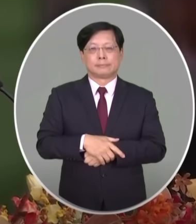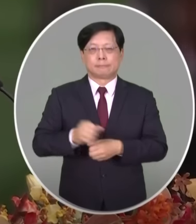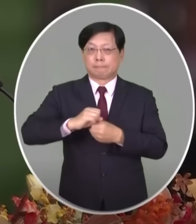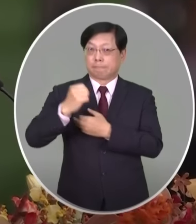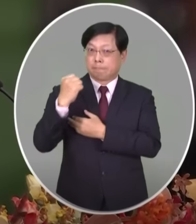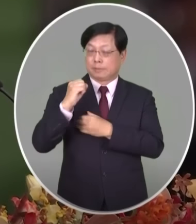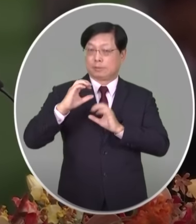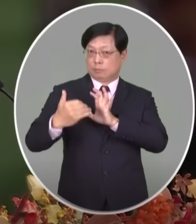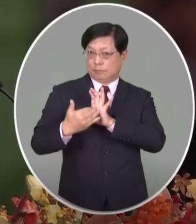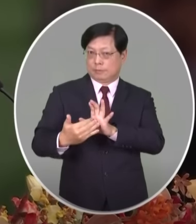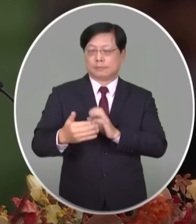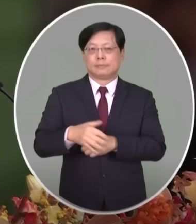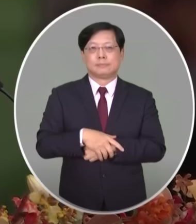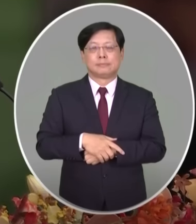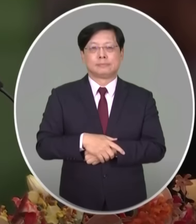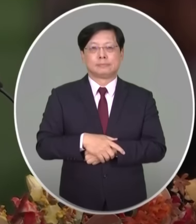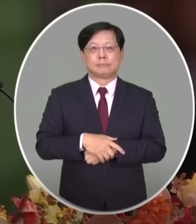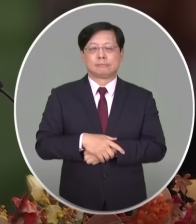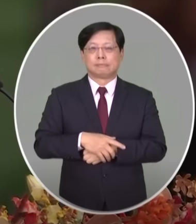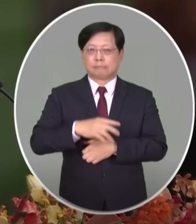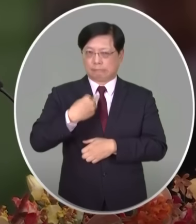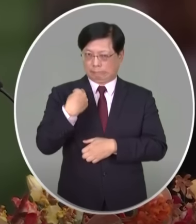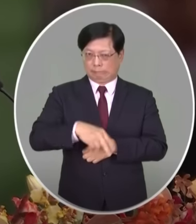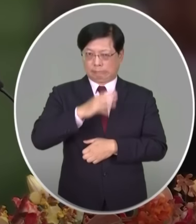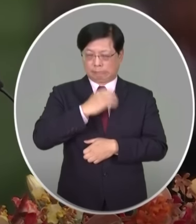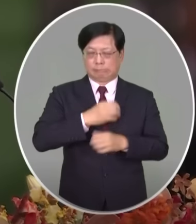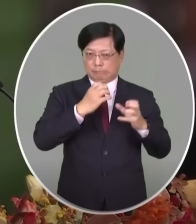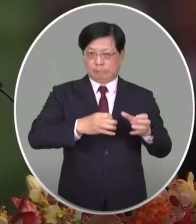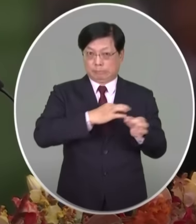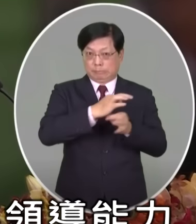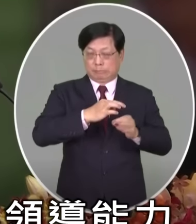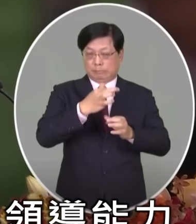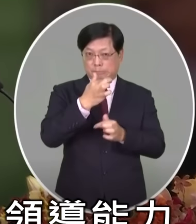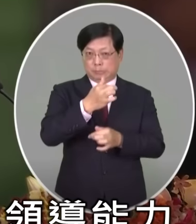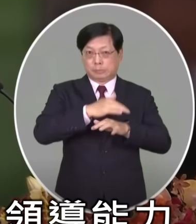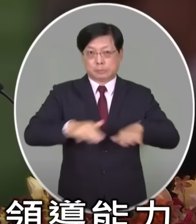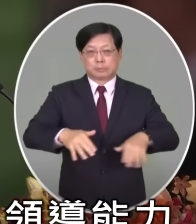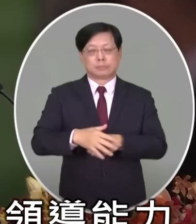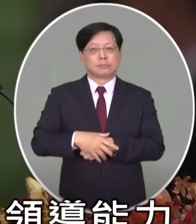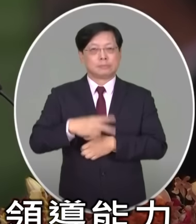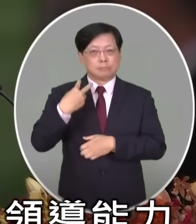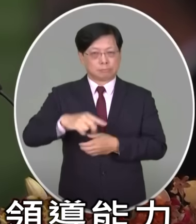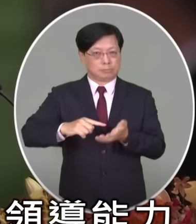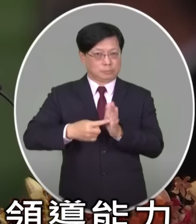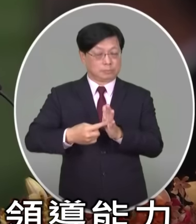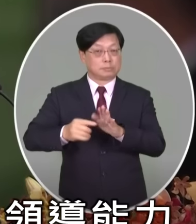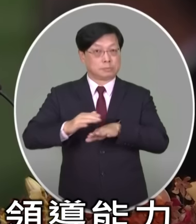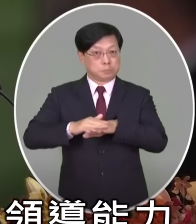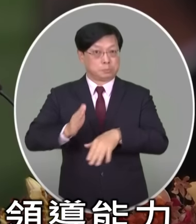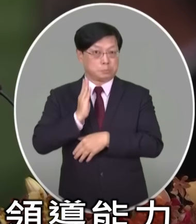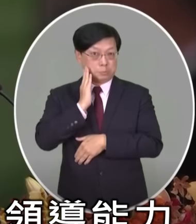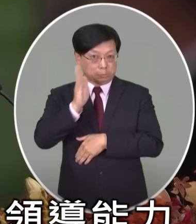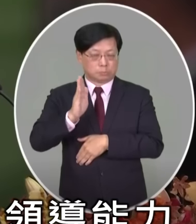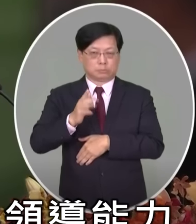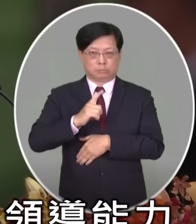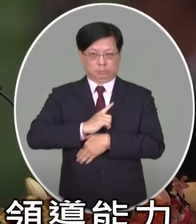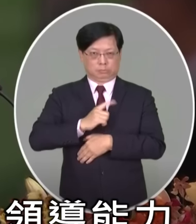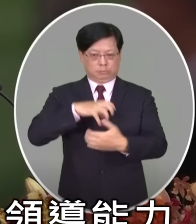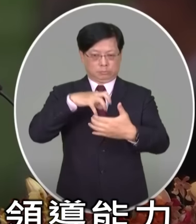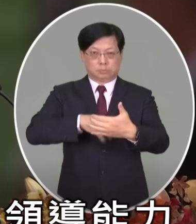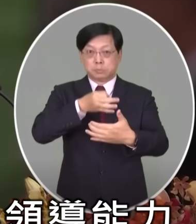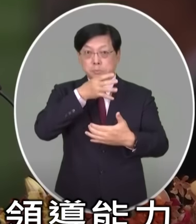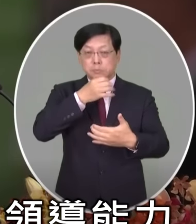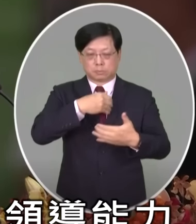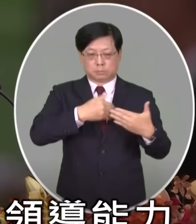国防力量， 建构经济安全，展现稳定而有原则力的两